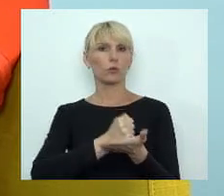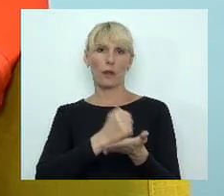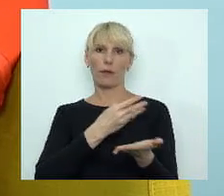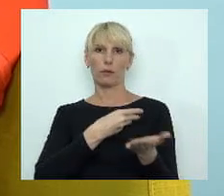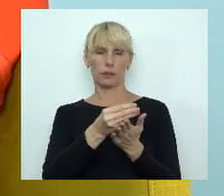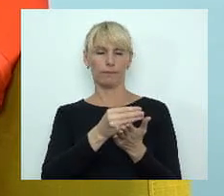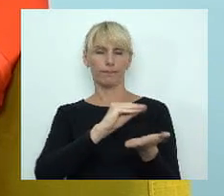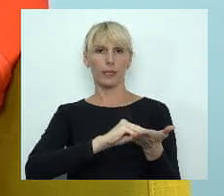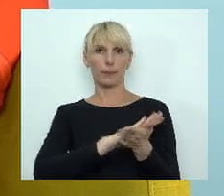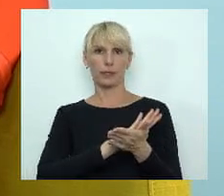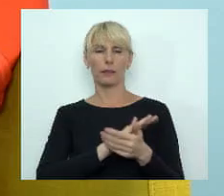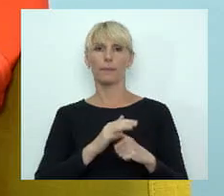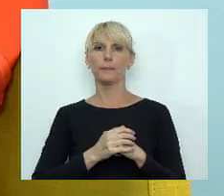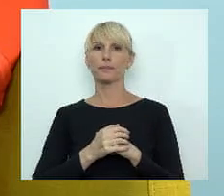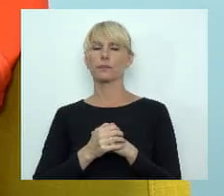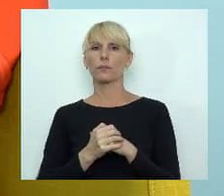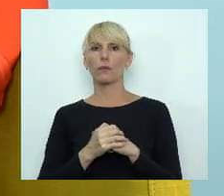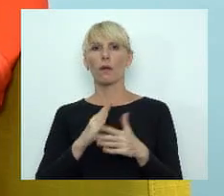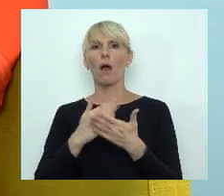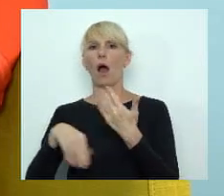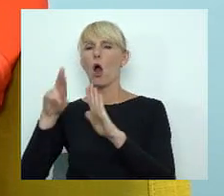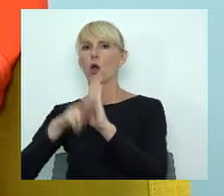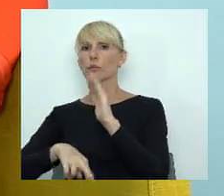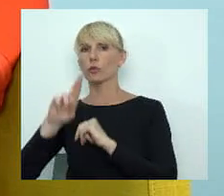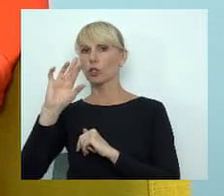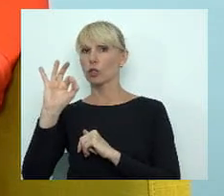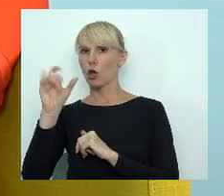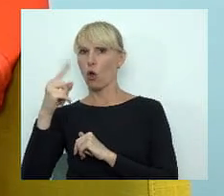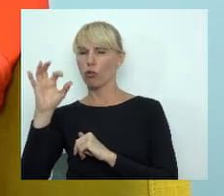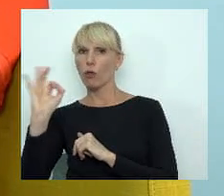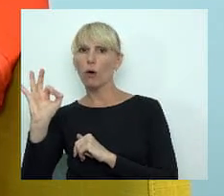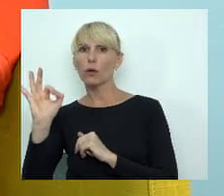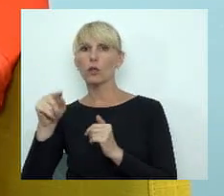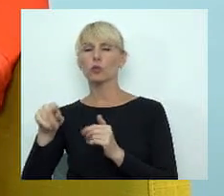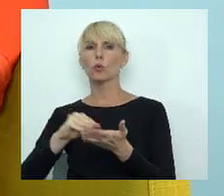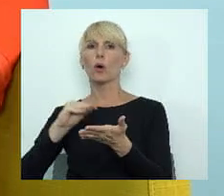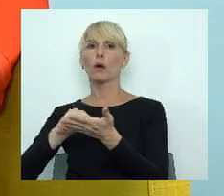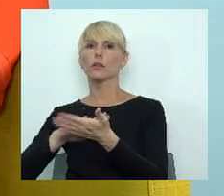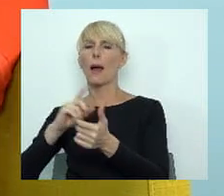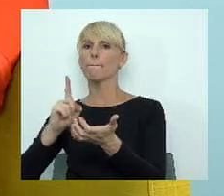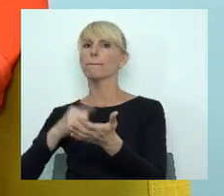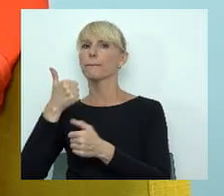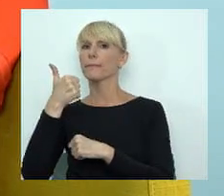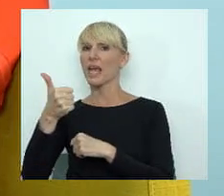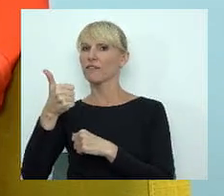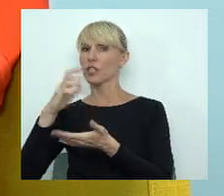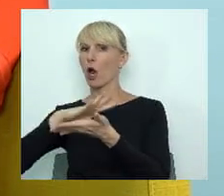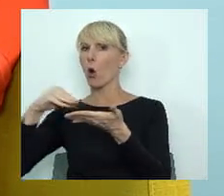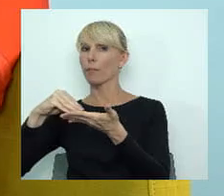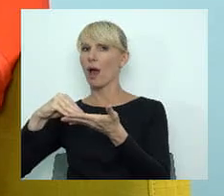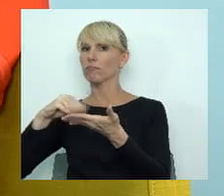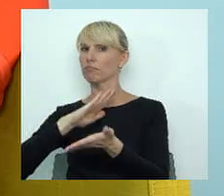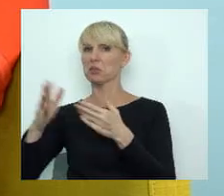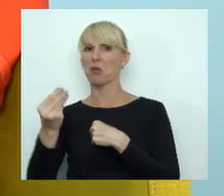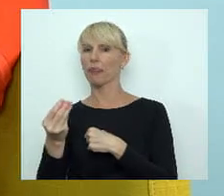prawu. Natomiast z drugiej strony, jak popatrzymy sobie na rozporządzenie unijne, to tam założeniem jest pierwsza kopia darmowa. I tutaj